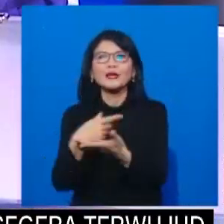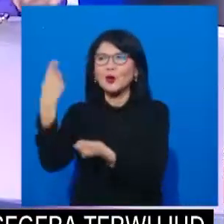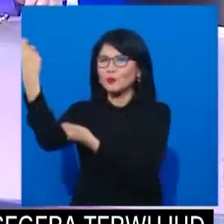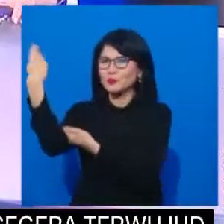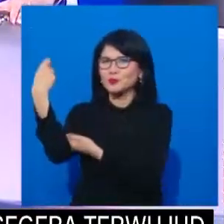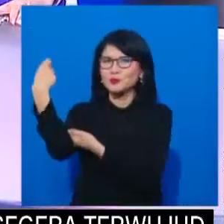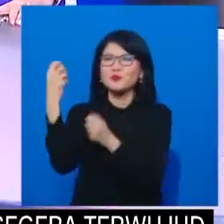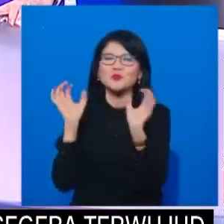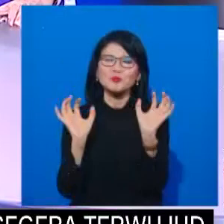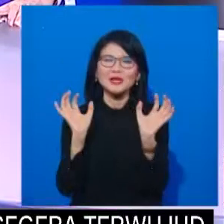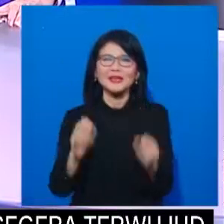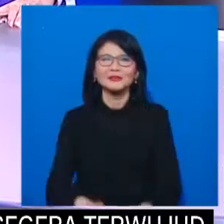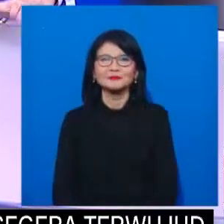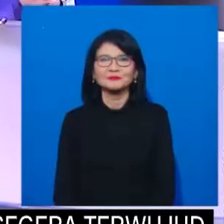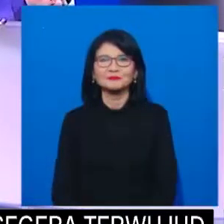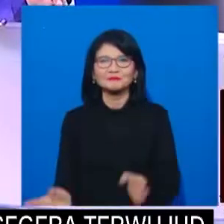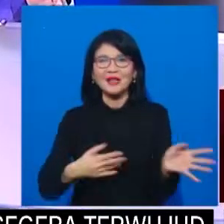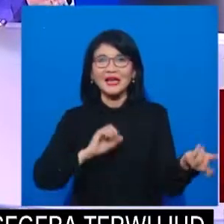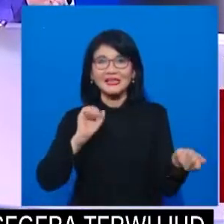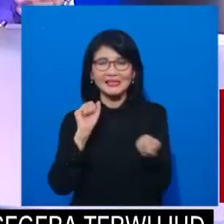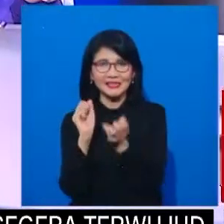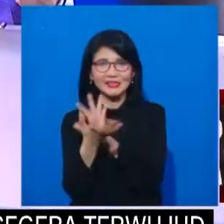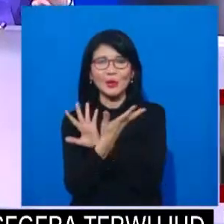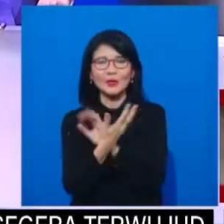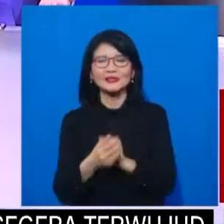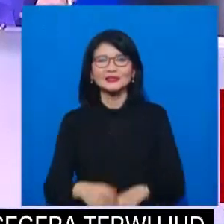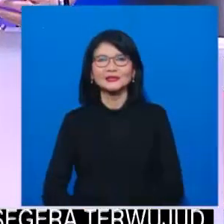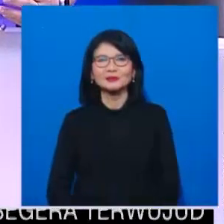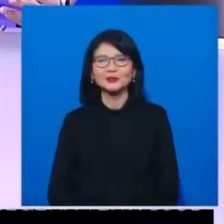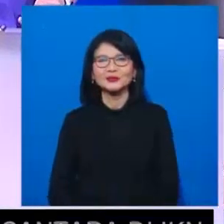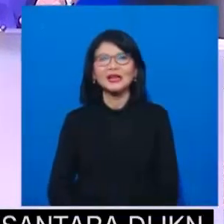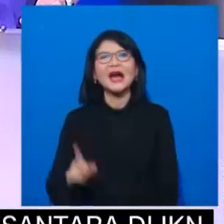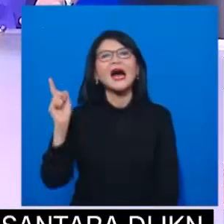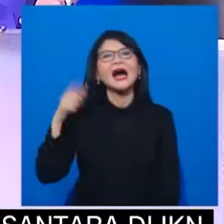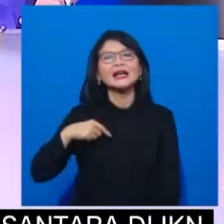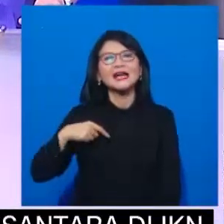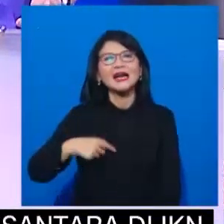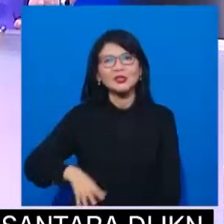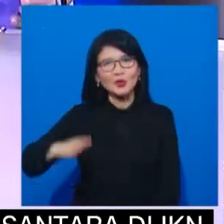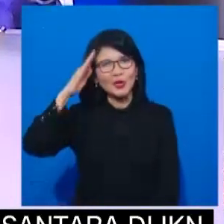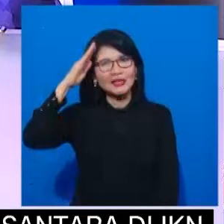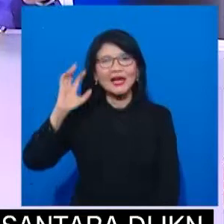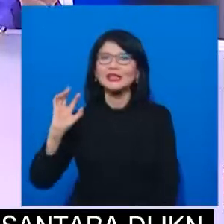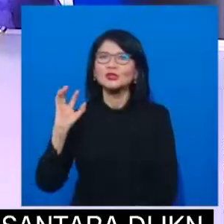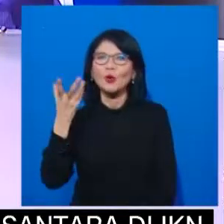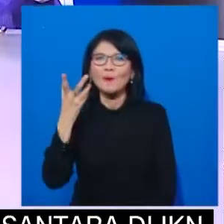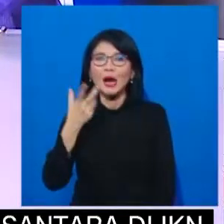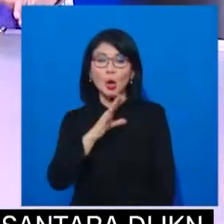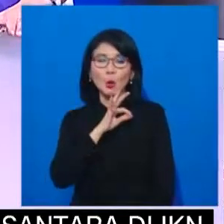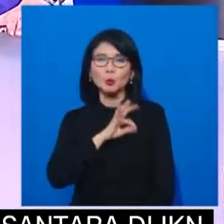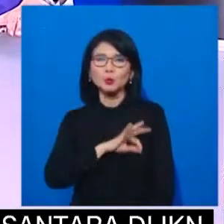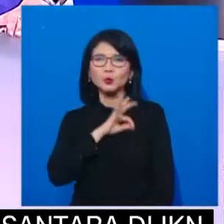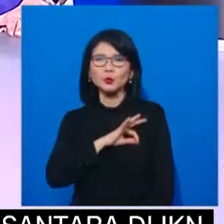kebanjiran cuan. Sementara dari Jawa Timur, berawal dari hobi masa kecil, ada seorang pria di Jombang yang menghasilkan cuan